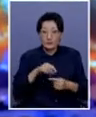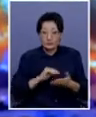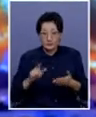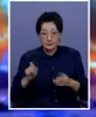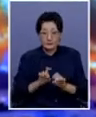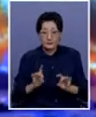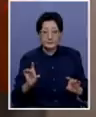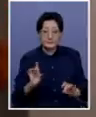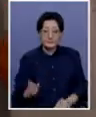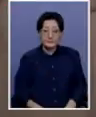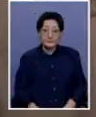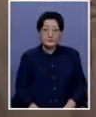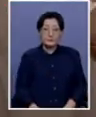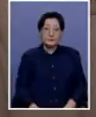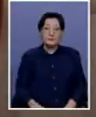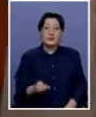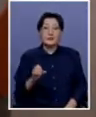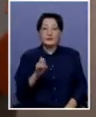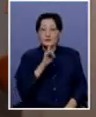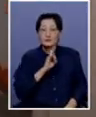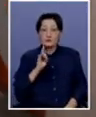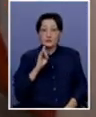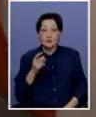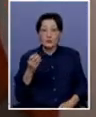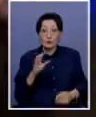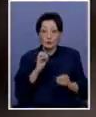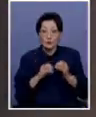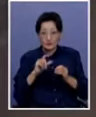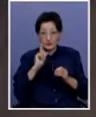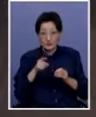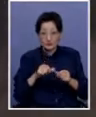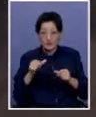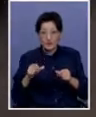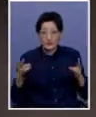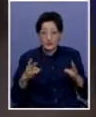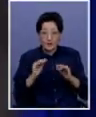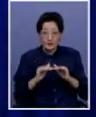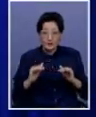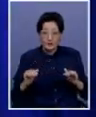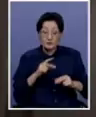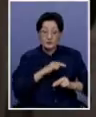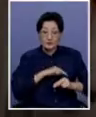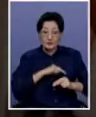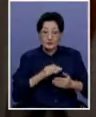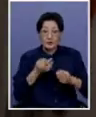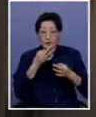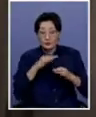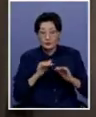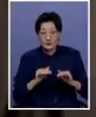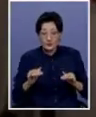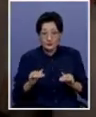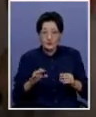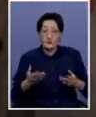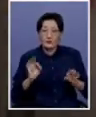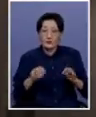бейнематериалында. Екатерина Сәлімгереева 10 жылдан бері ерекше қажеттілігі бар балалармен жұмыс істейді. Кез келген баланың қалыпты